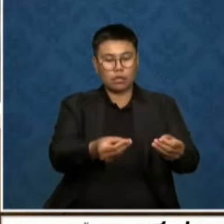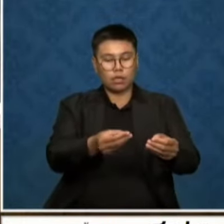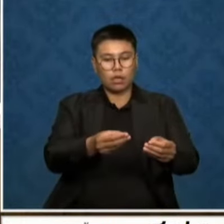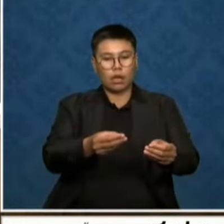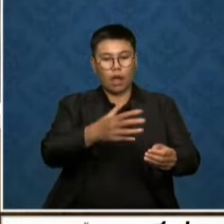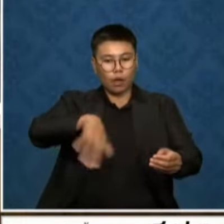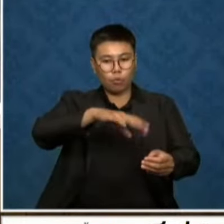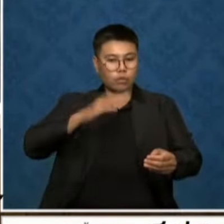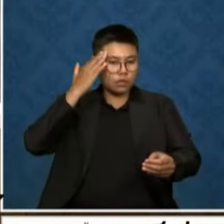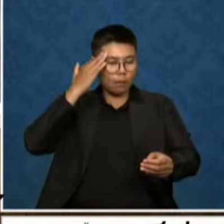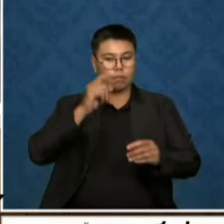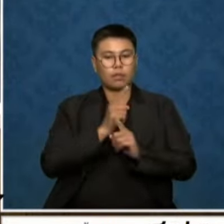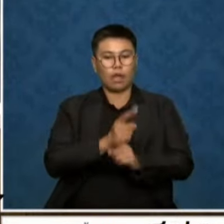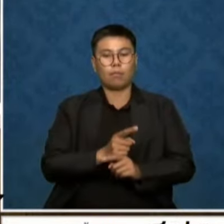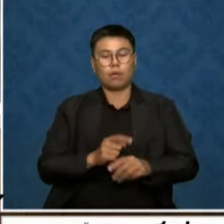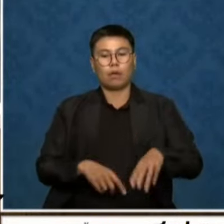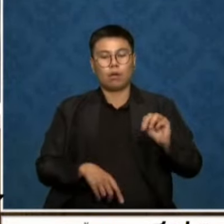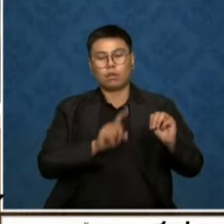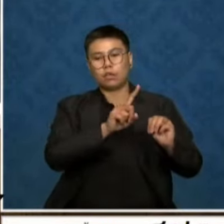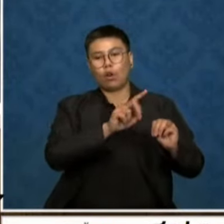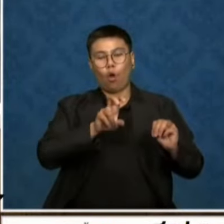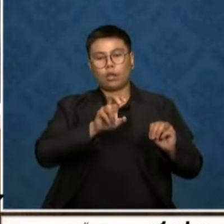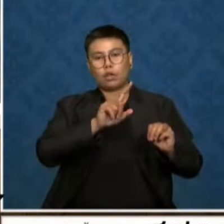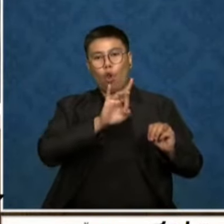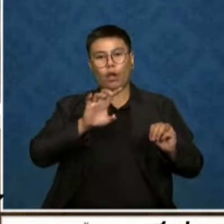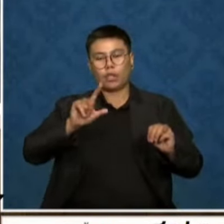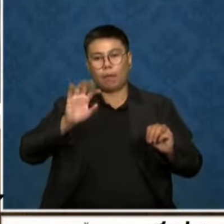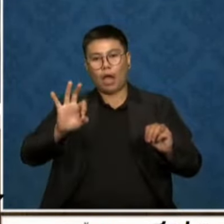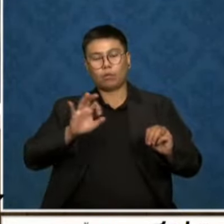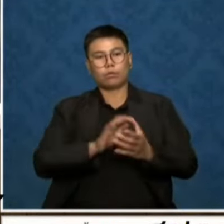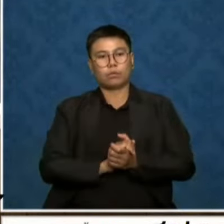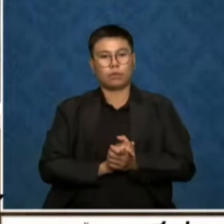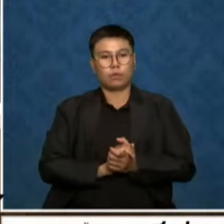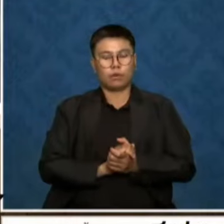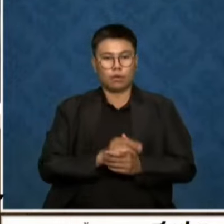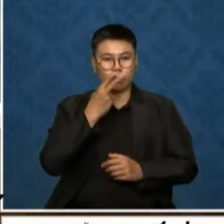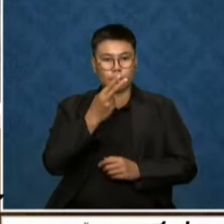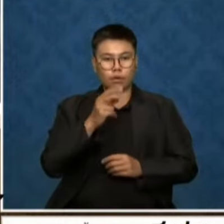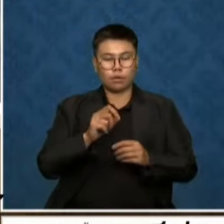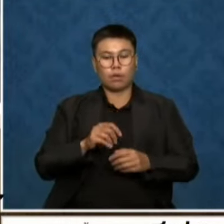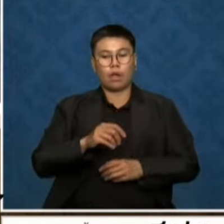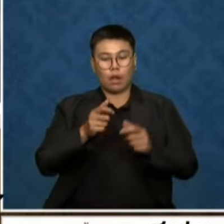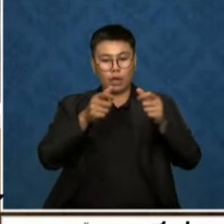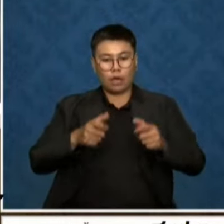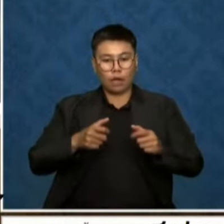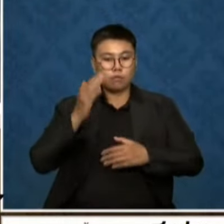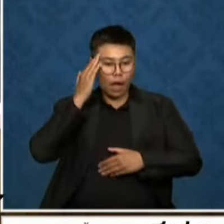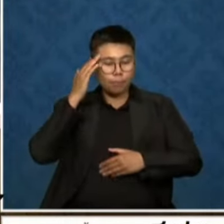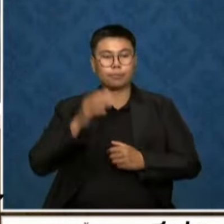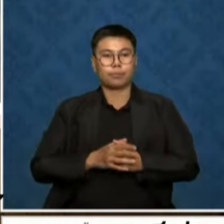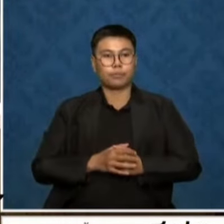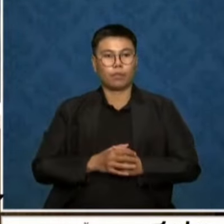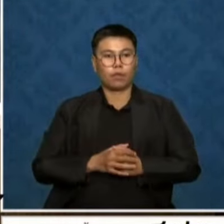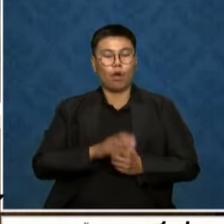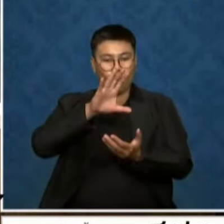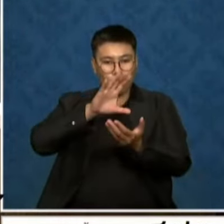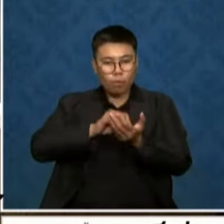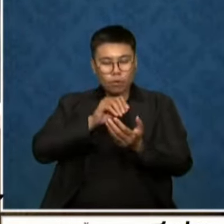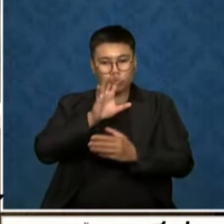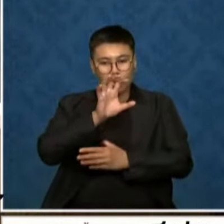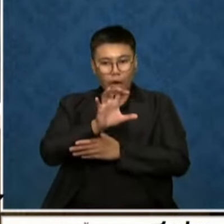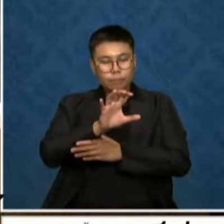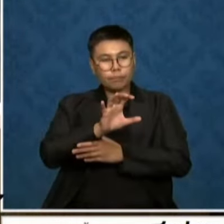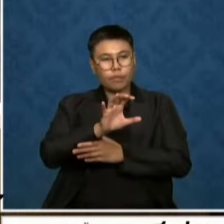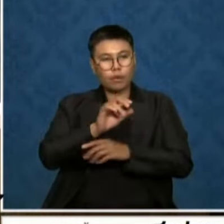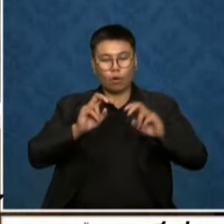บตามรัฐธรรมนูญ129วรรค1บรรทัดสุดท้ายครับเขียนได้ชัดครับรายงานเพื่อทราบเพราะฉะนั้นในข้อบังคับที่เราเขียนรอง